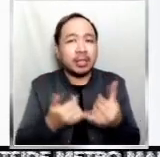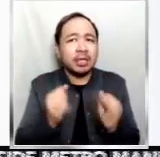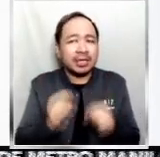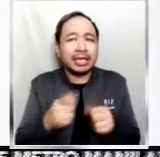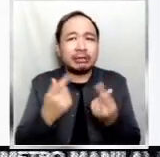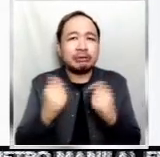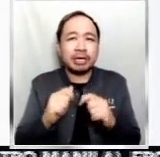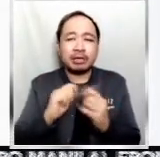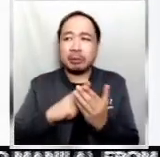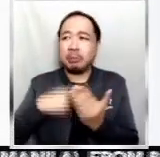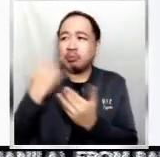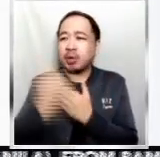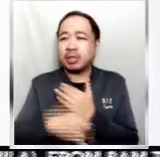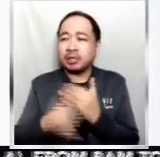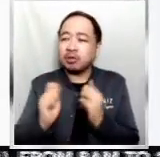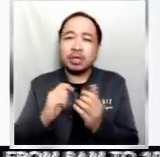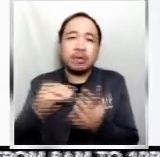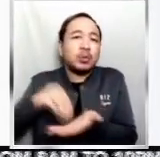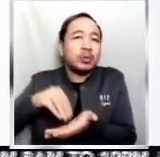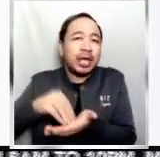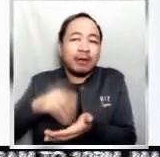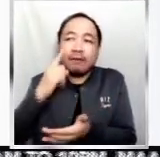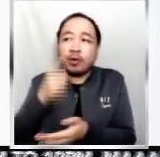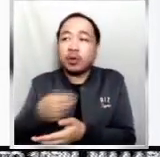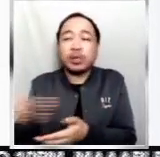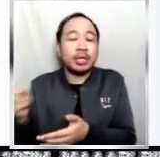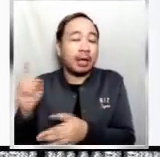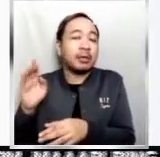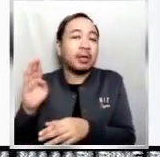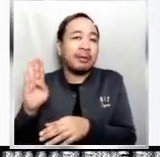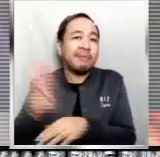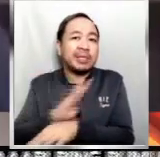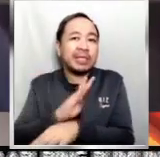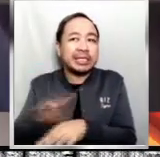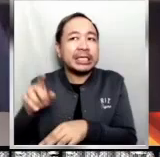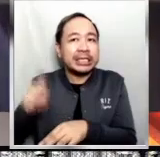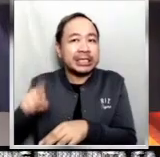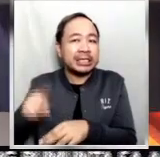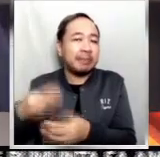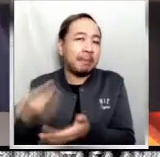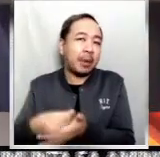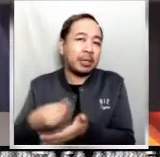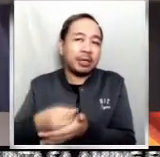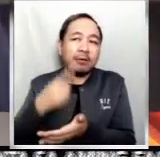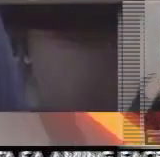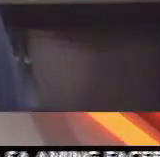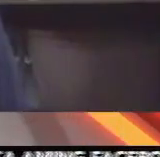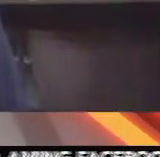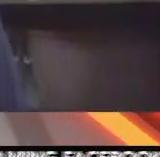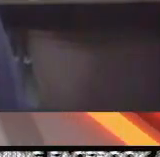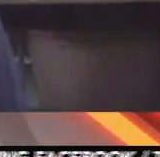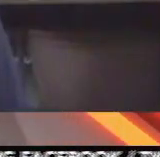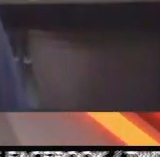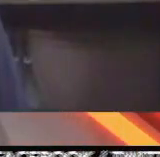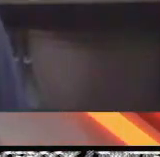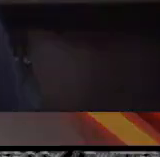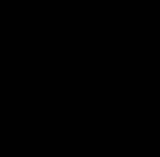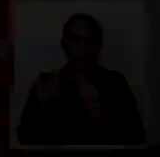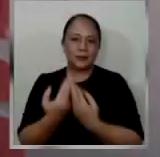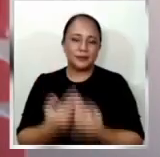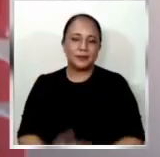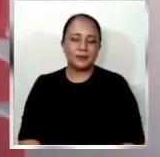interes sa mga kumpanyang mangangailangan ng pondo pambayad ng 13th month pay. Maki Pulido, nakatutok 24